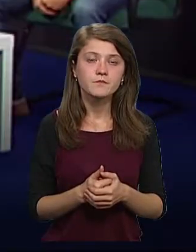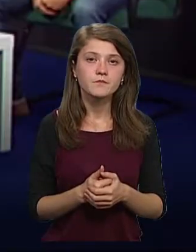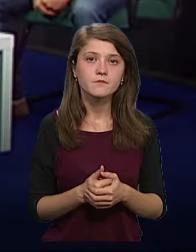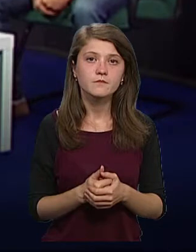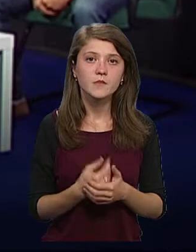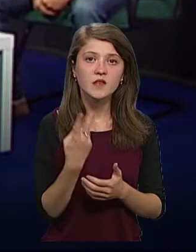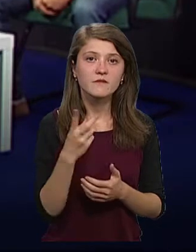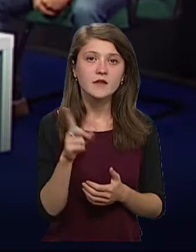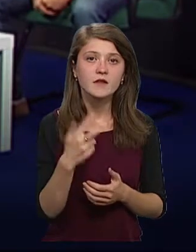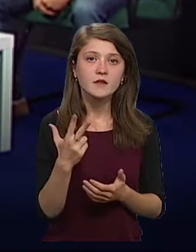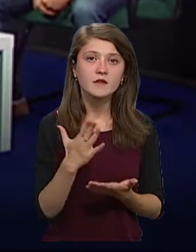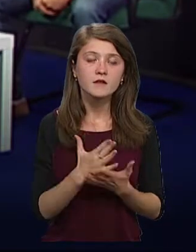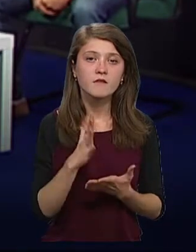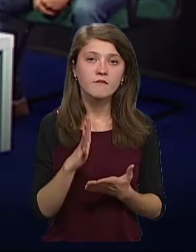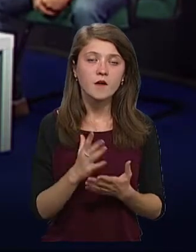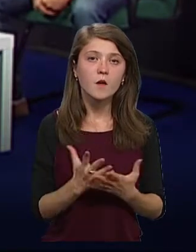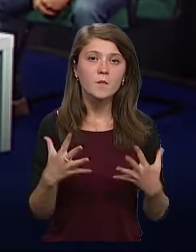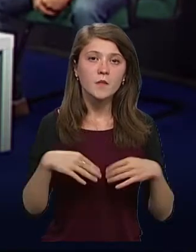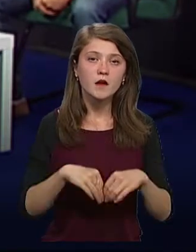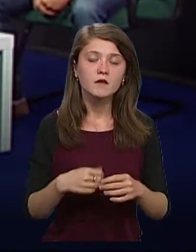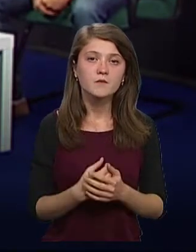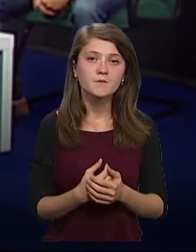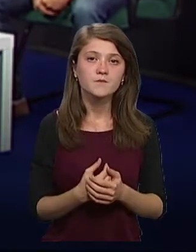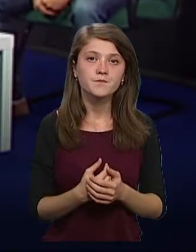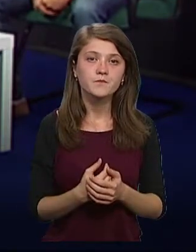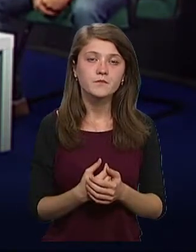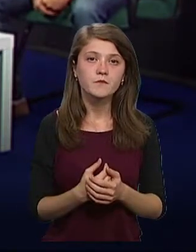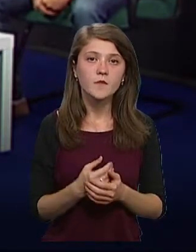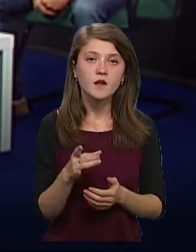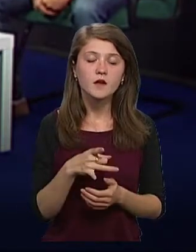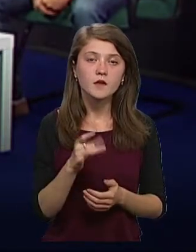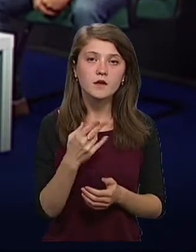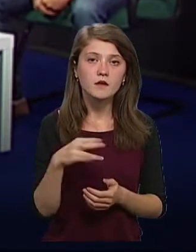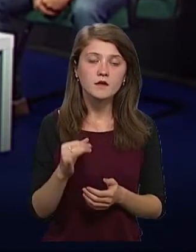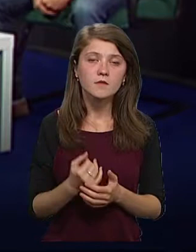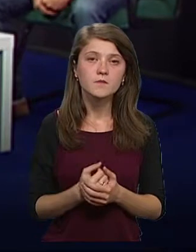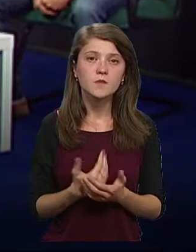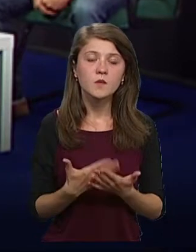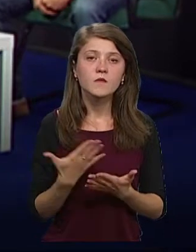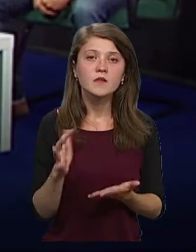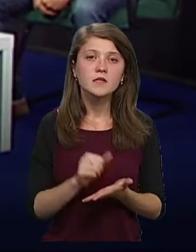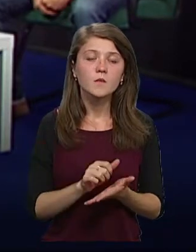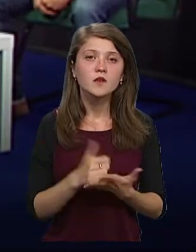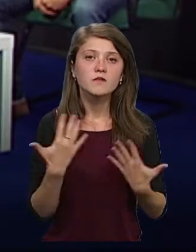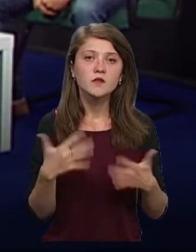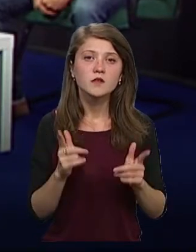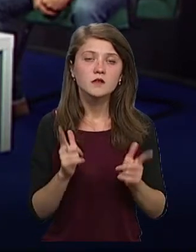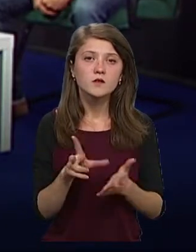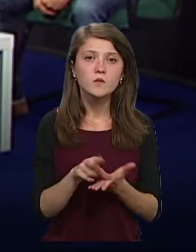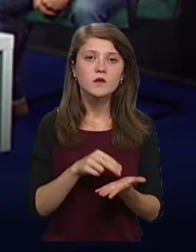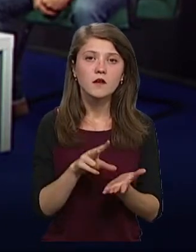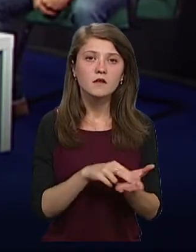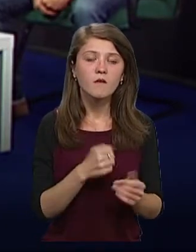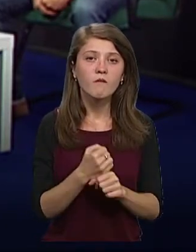більшість 2/3 є в об'єднанні, так, які функції тепер державної адміністрації, районної ради. Тобто вони займаються вже дійсно дублюванням